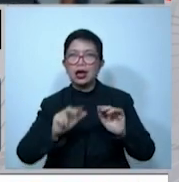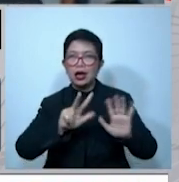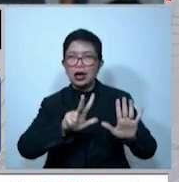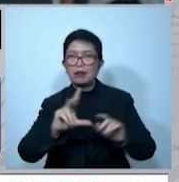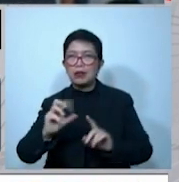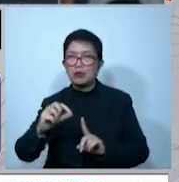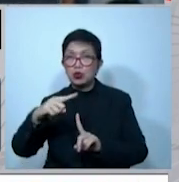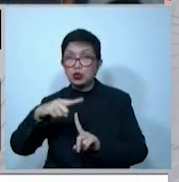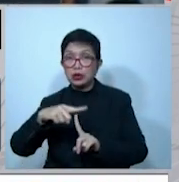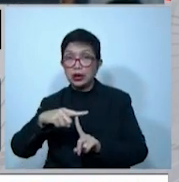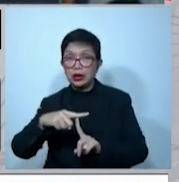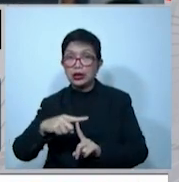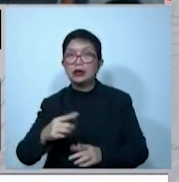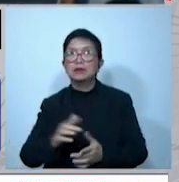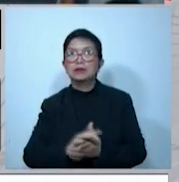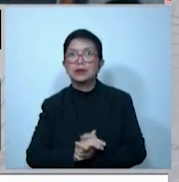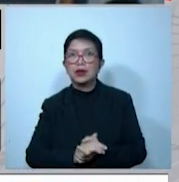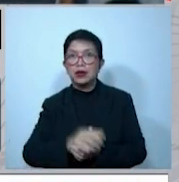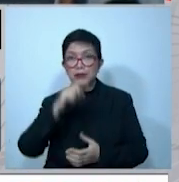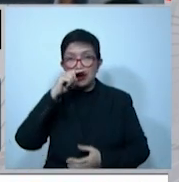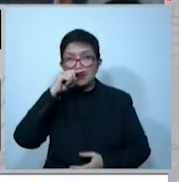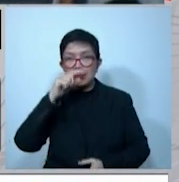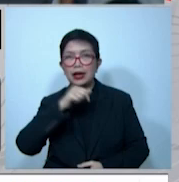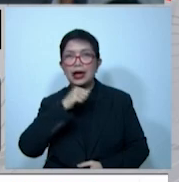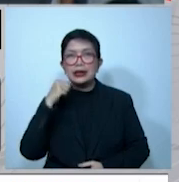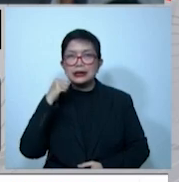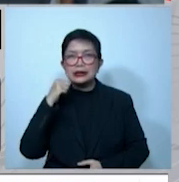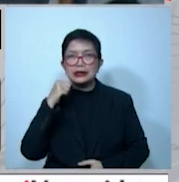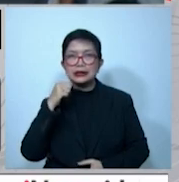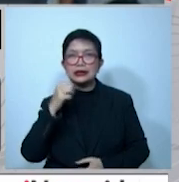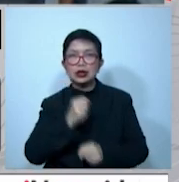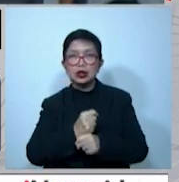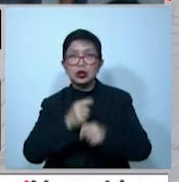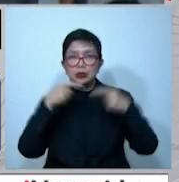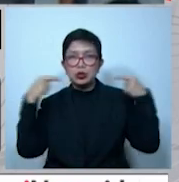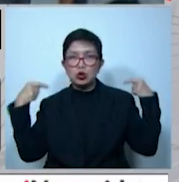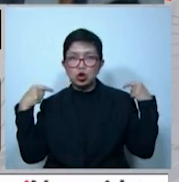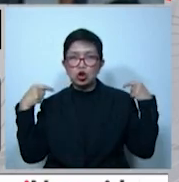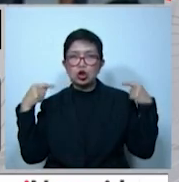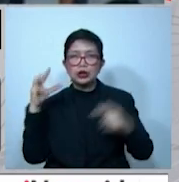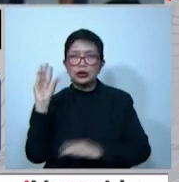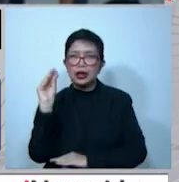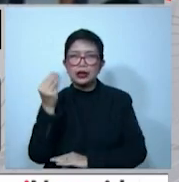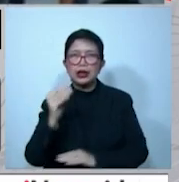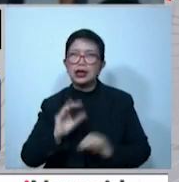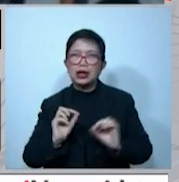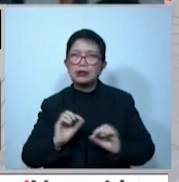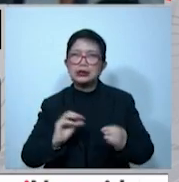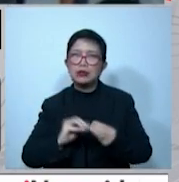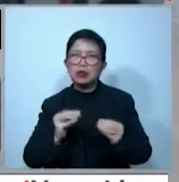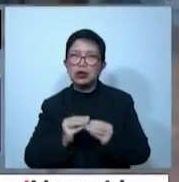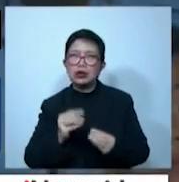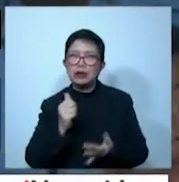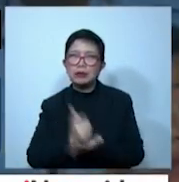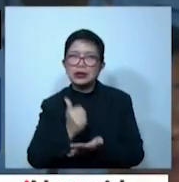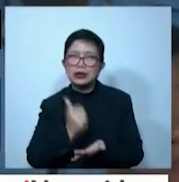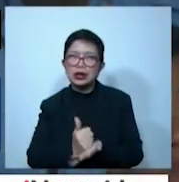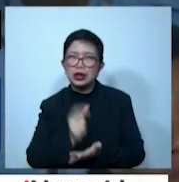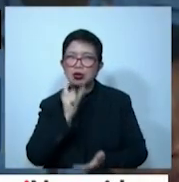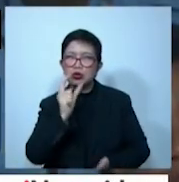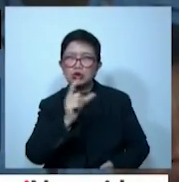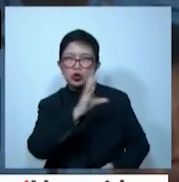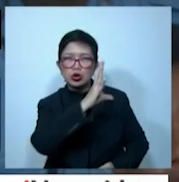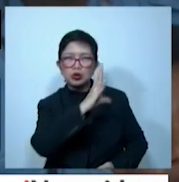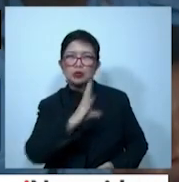80T, Pak Anies sebagai gubernur tidak dapat berbuat sesuatu yang berarti untuk mengurangi